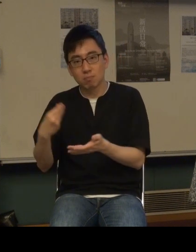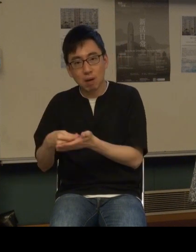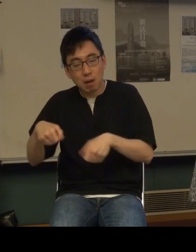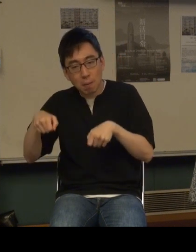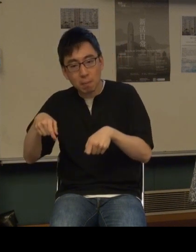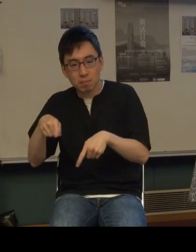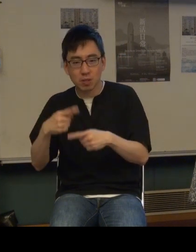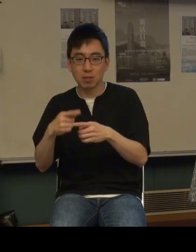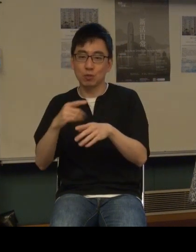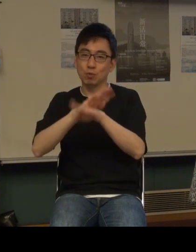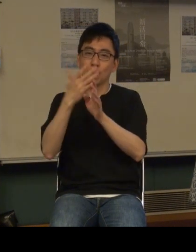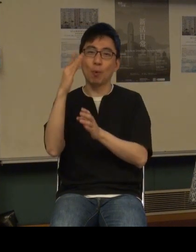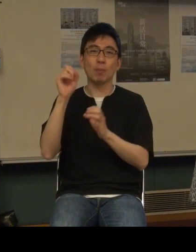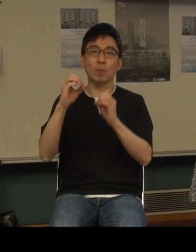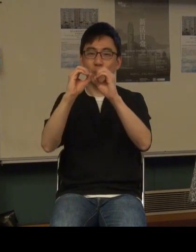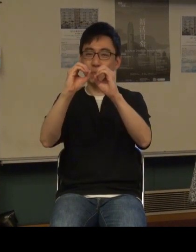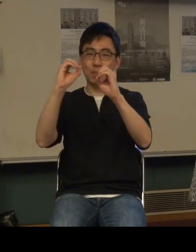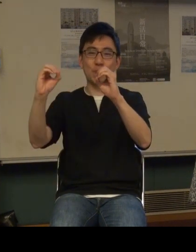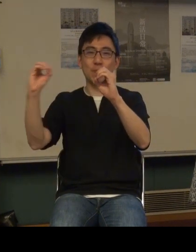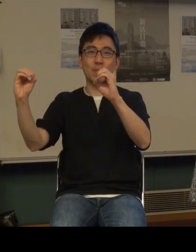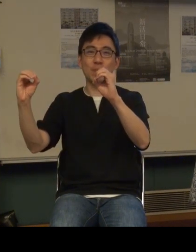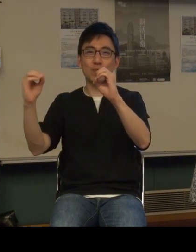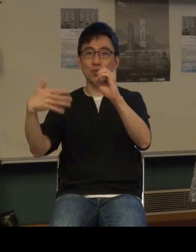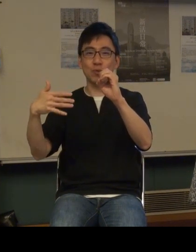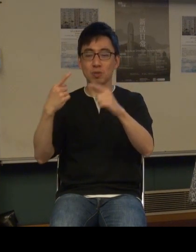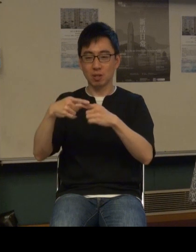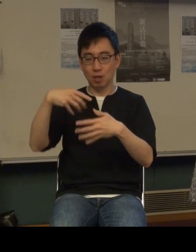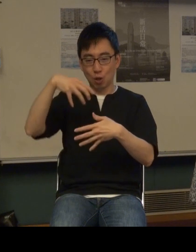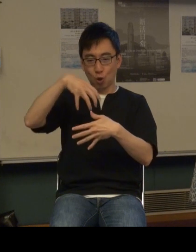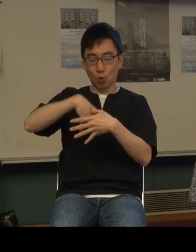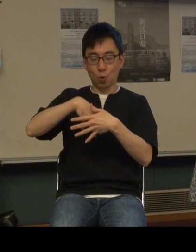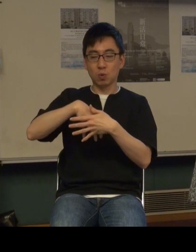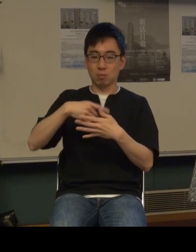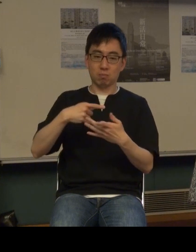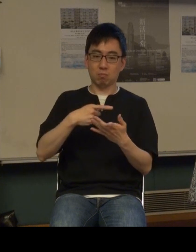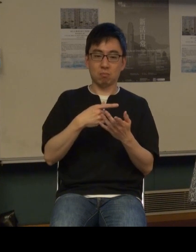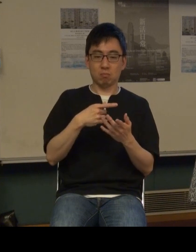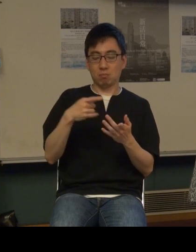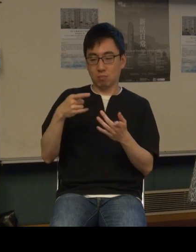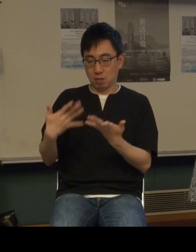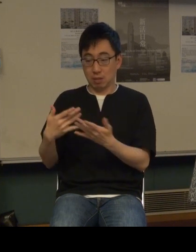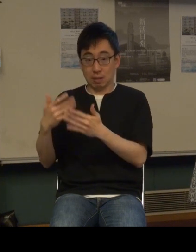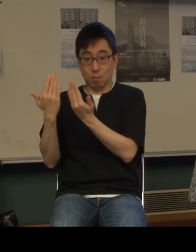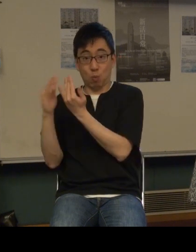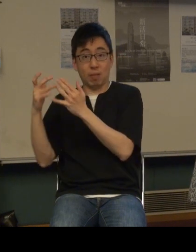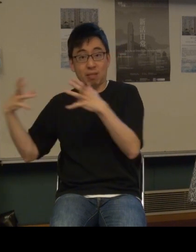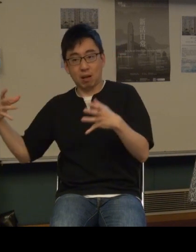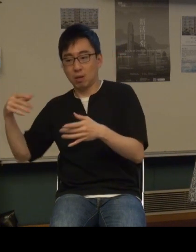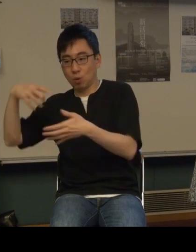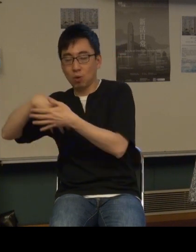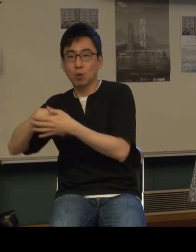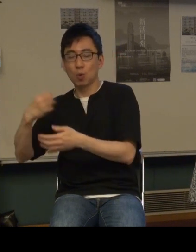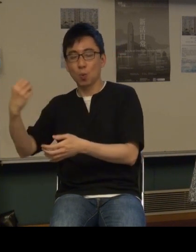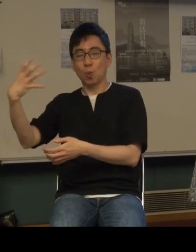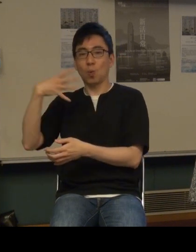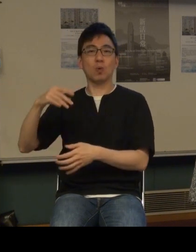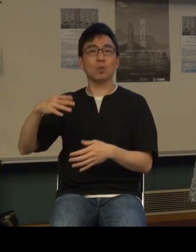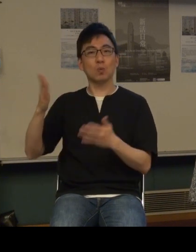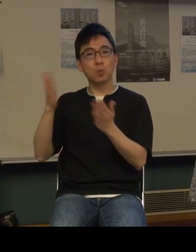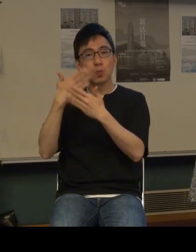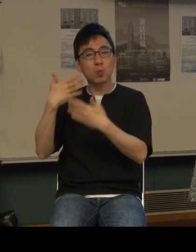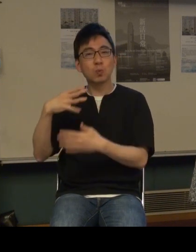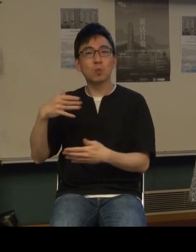冇玻璃嘅窗，咁令到入邊咧係相對咧係光猛同埋通爽嘅。啊，好多人去回憶起呢啲舊嘅